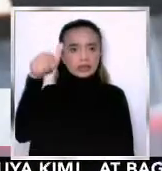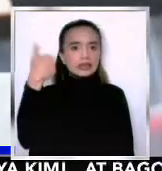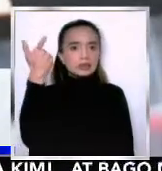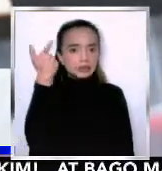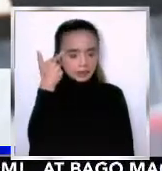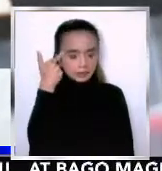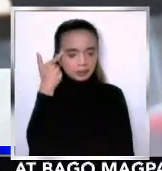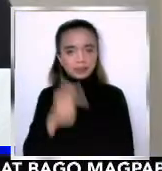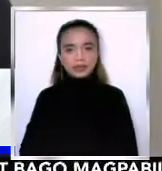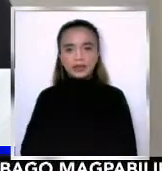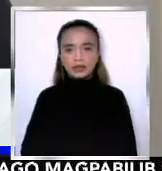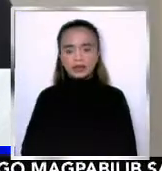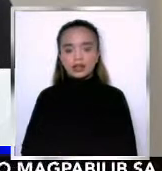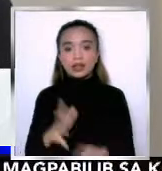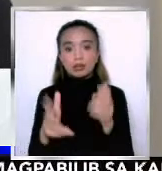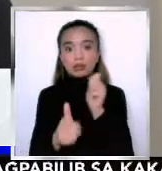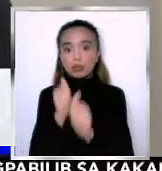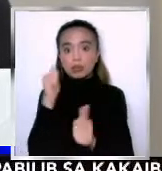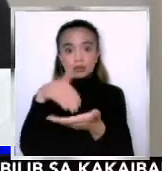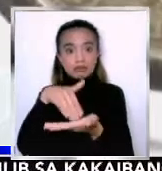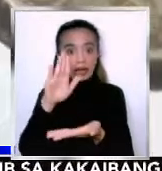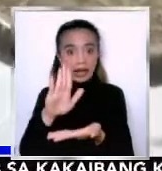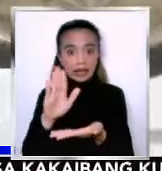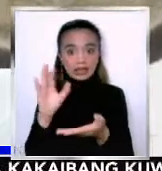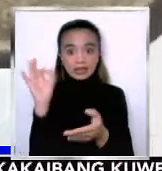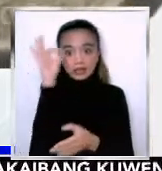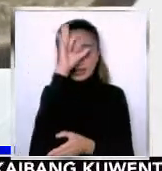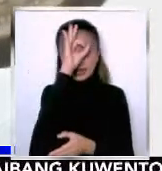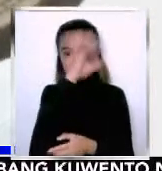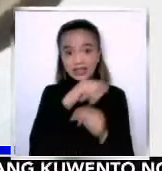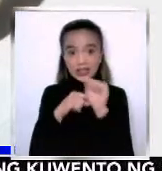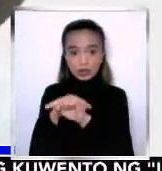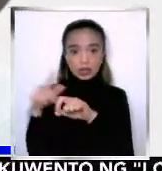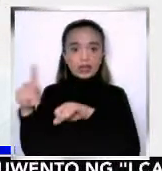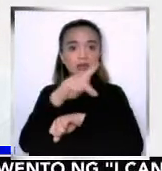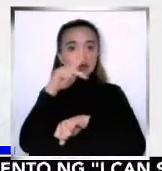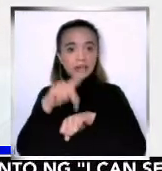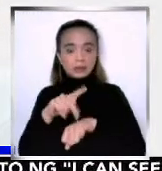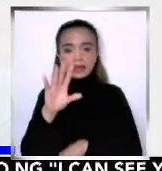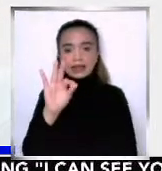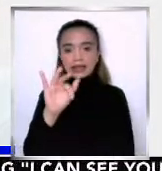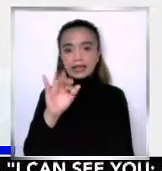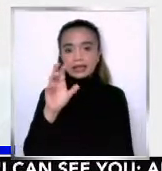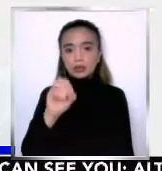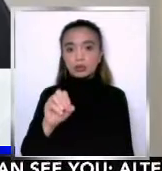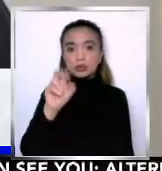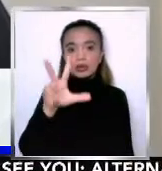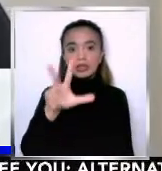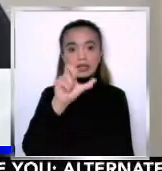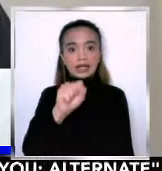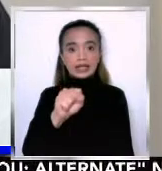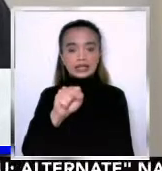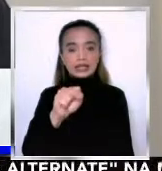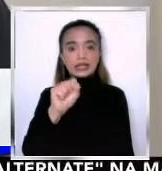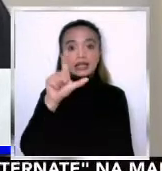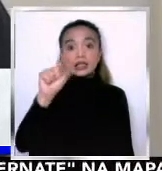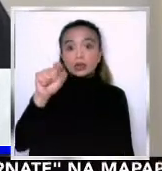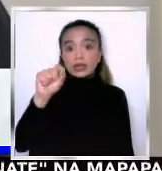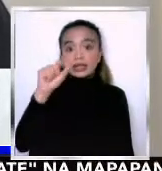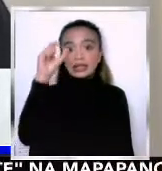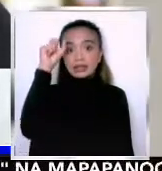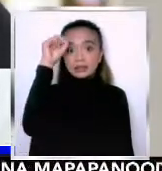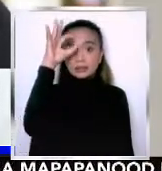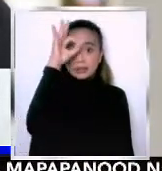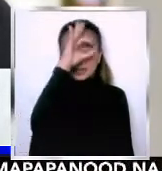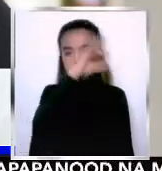mataas na value dito sa mga hawak kong coins ay itong Philippine 1903S 20 cents. Magpresyo siya ng mataas